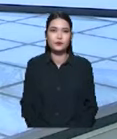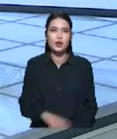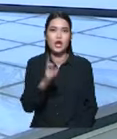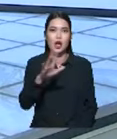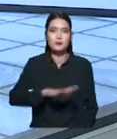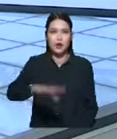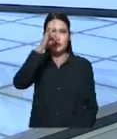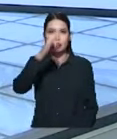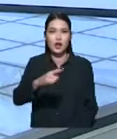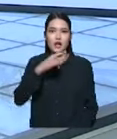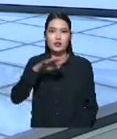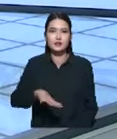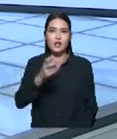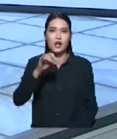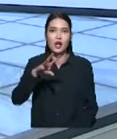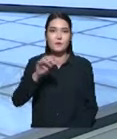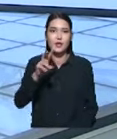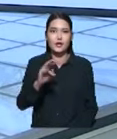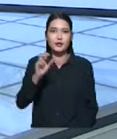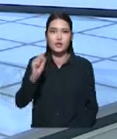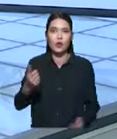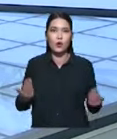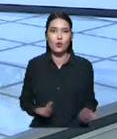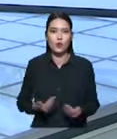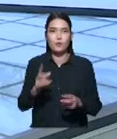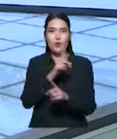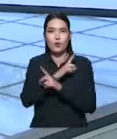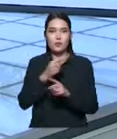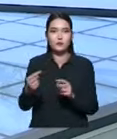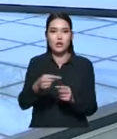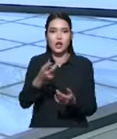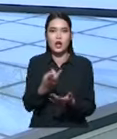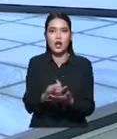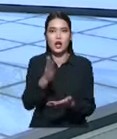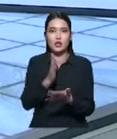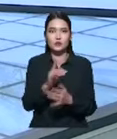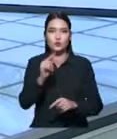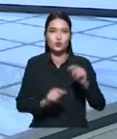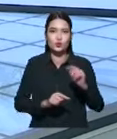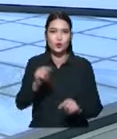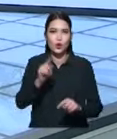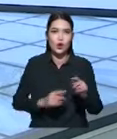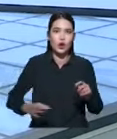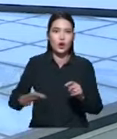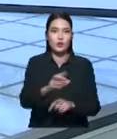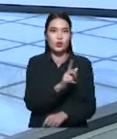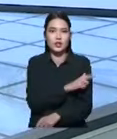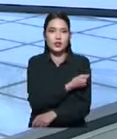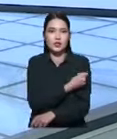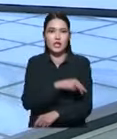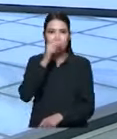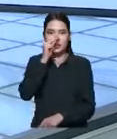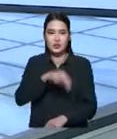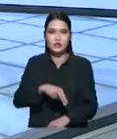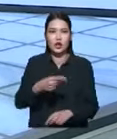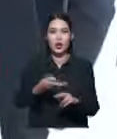Батыс Қазақстан облысының тұрғыны Аймекен Әбен өмір мен өлімнің арасында жатыр. Туыстары бұған облыстық аурухананың дәрігерлерін